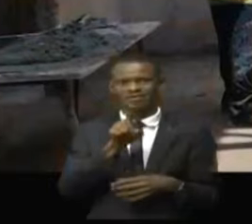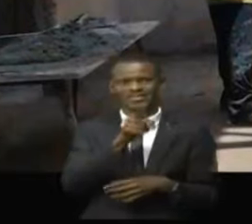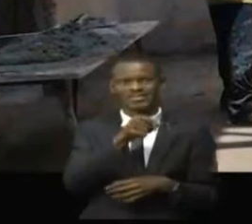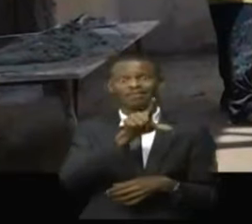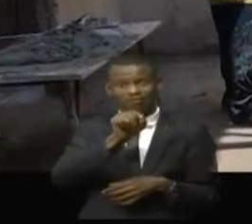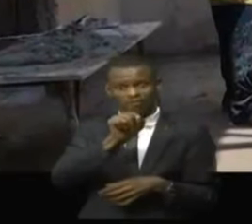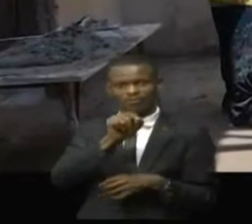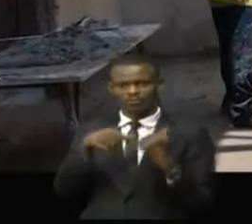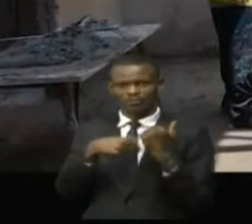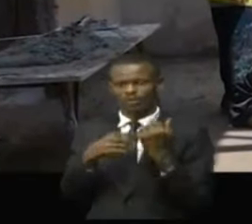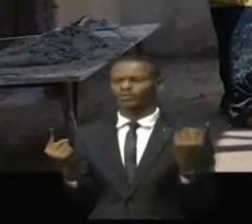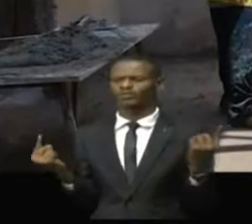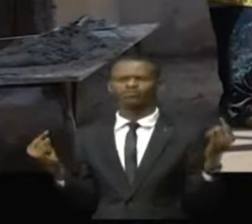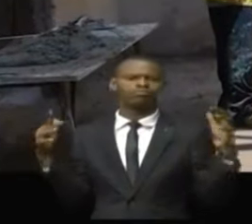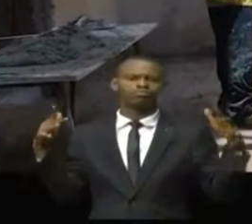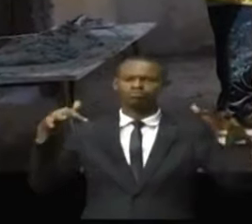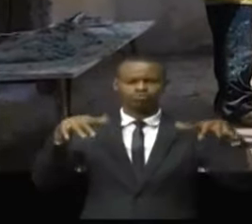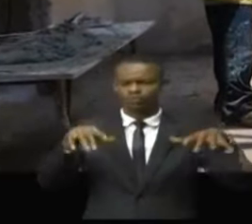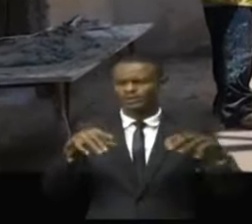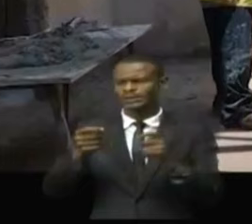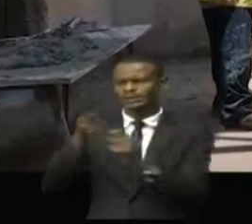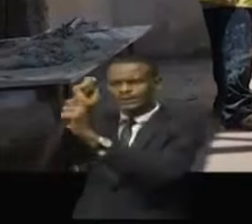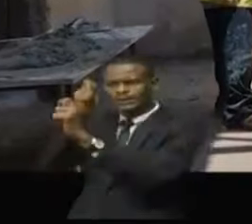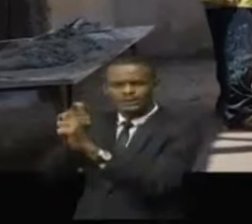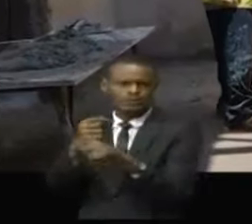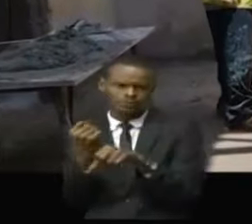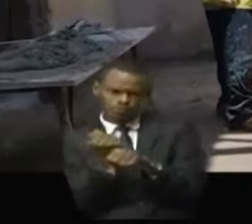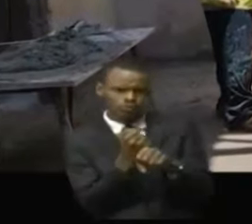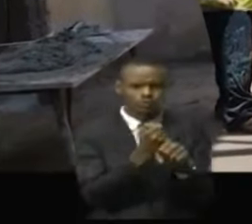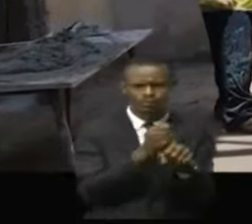aux lycéens des ouvrages répondant aux normes. Au